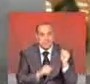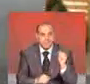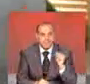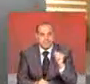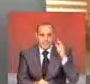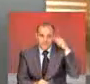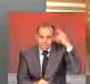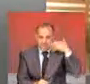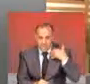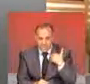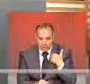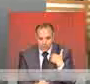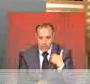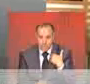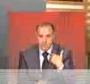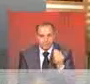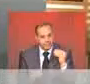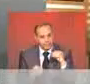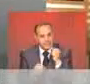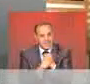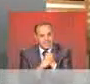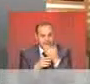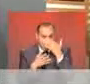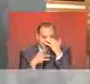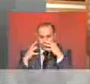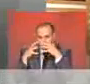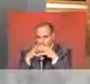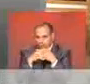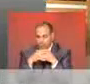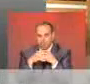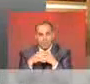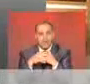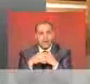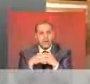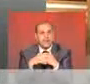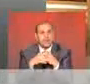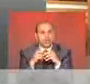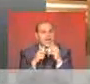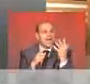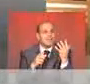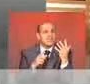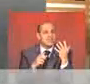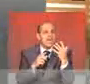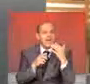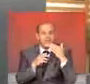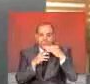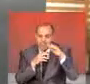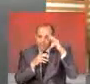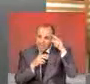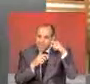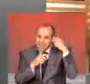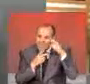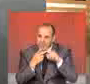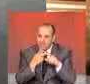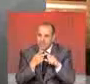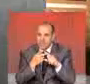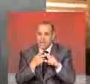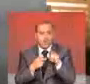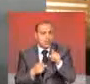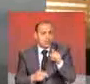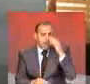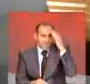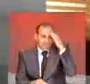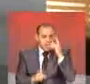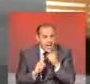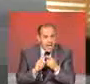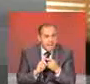كبير أن يتعزز العمل المغاربي المشترك في مجال الفيلم الوثائقي، لأنه كما تعلمون كان